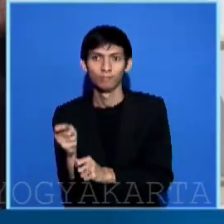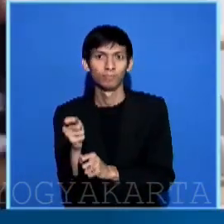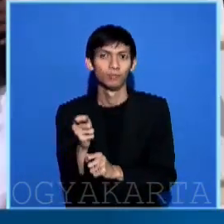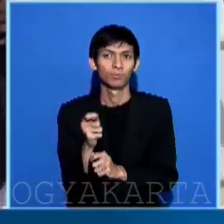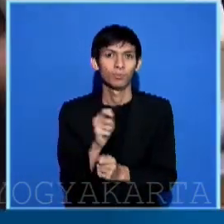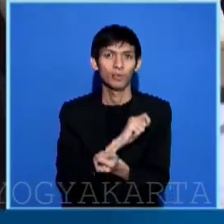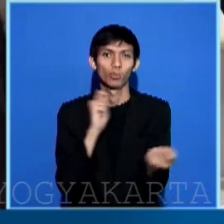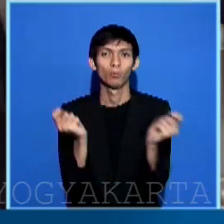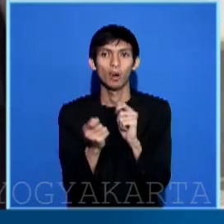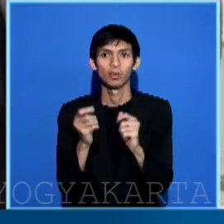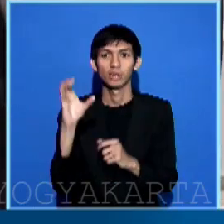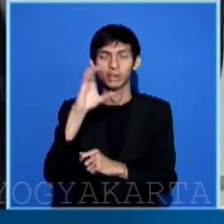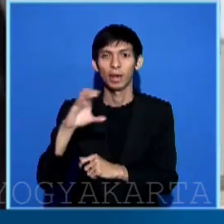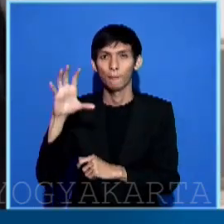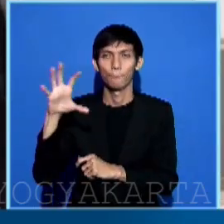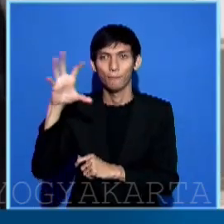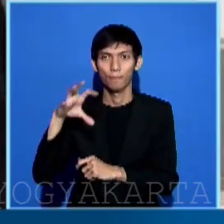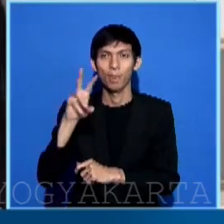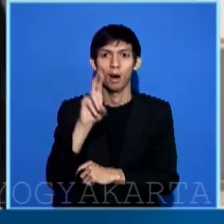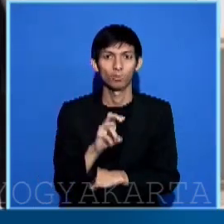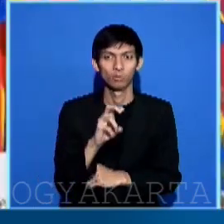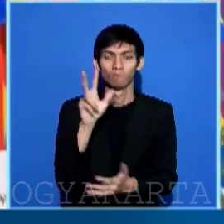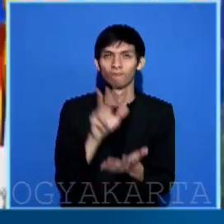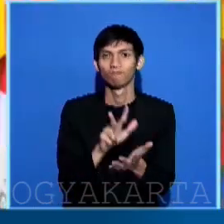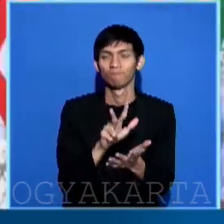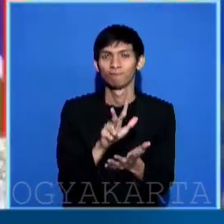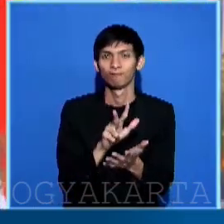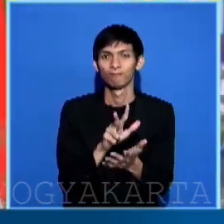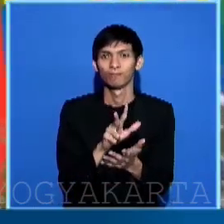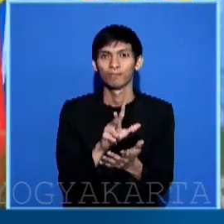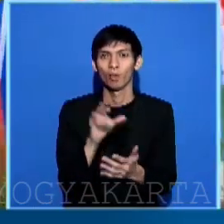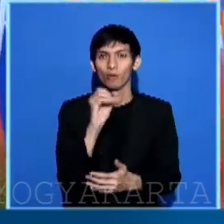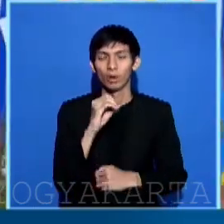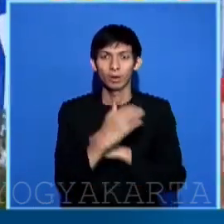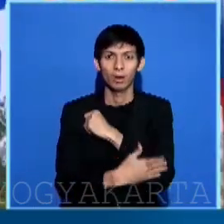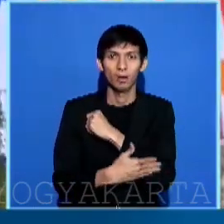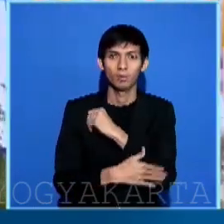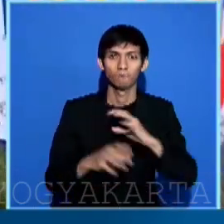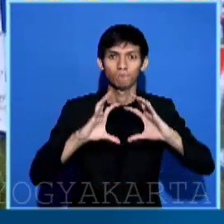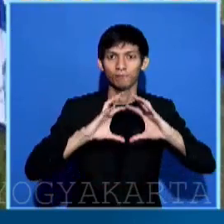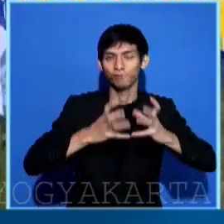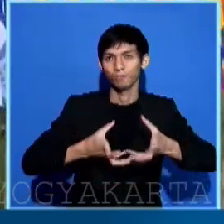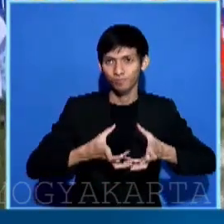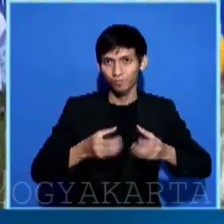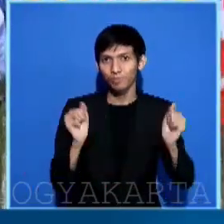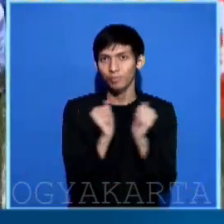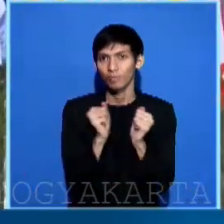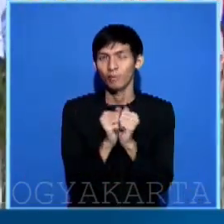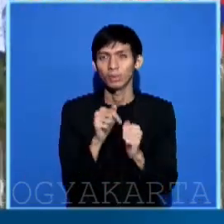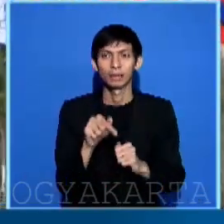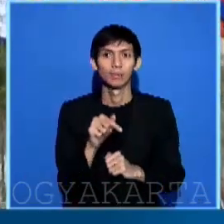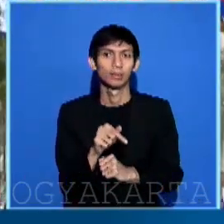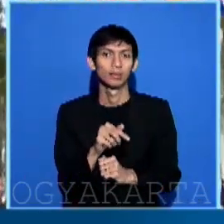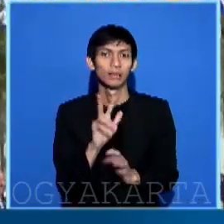harus diratifikasi harus ditandatangani oleh negara-negara di dunia kesepakatan ini atau fakta ini